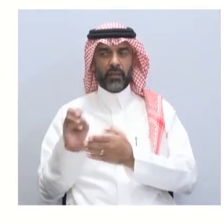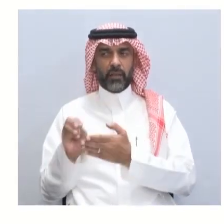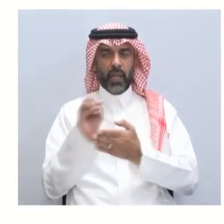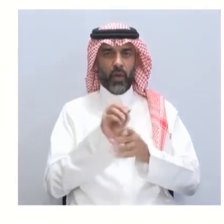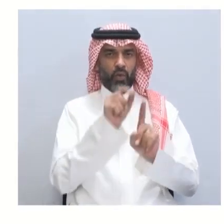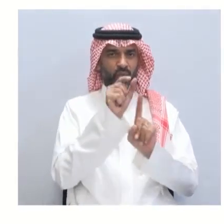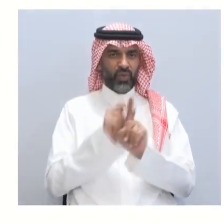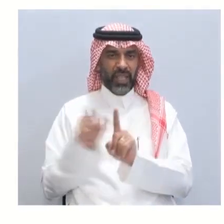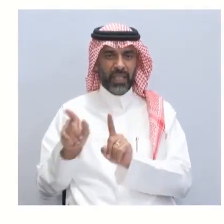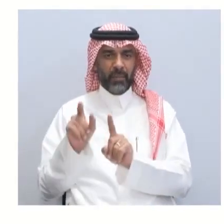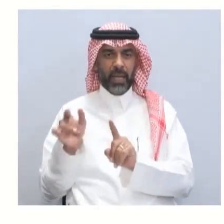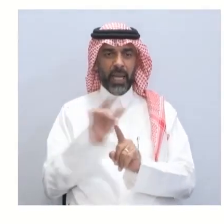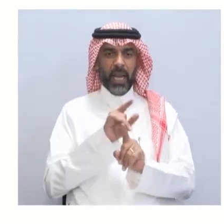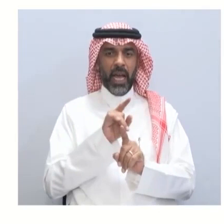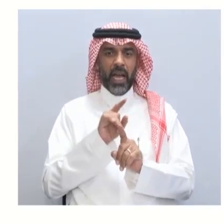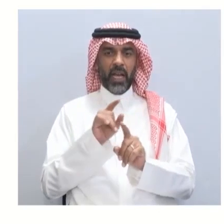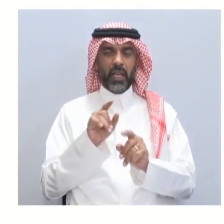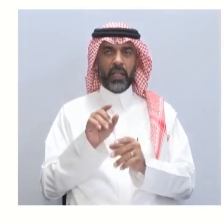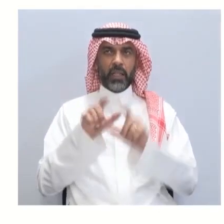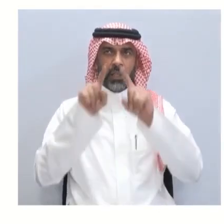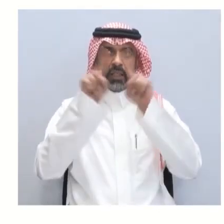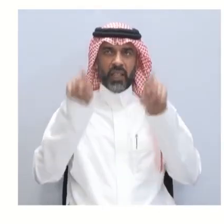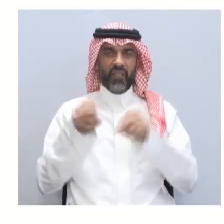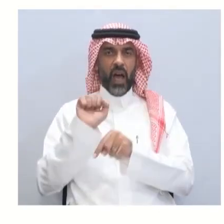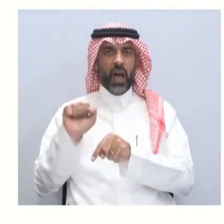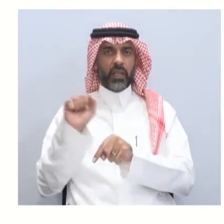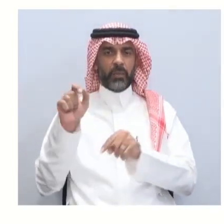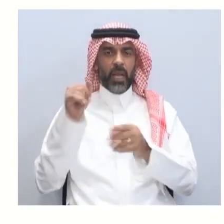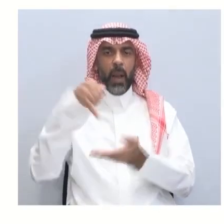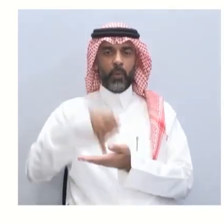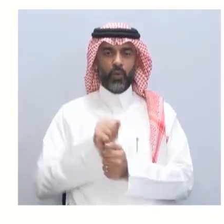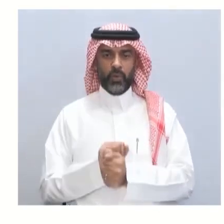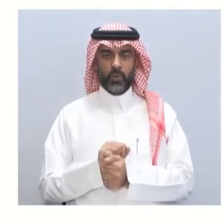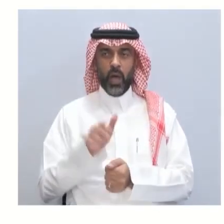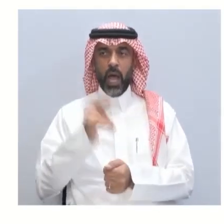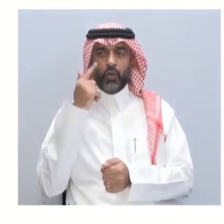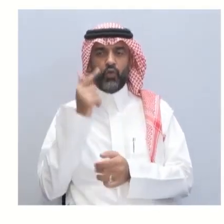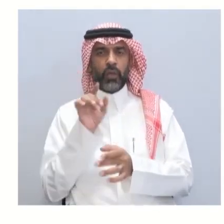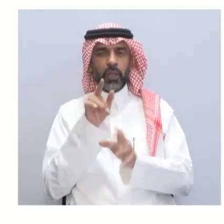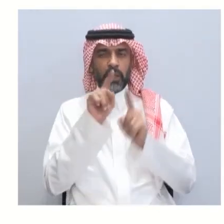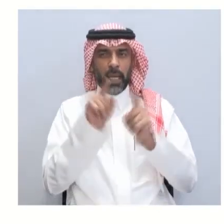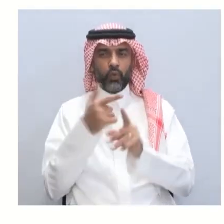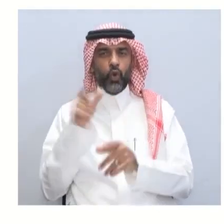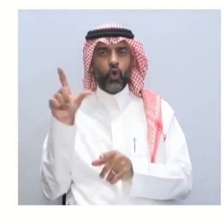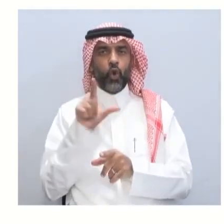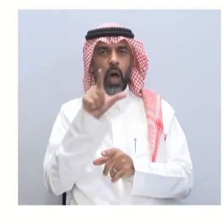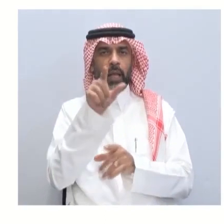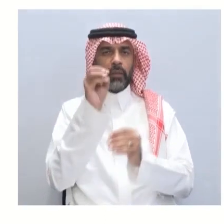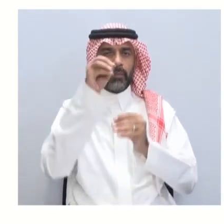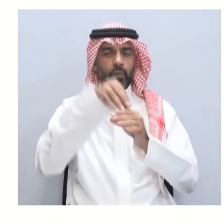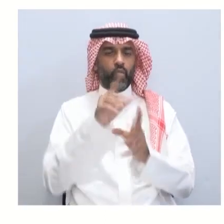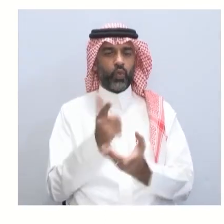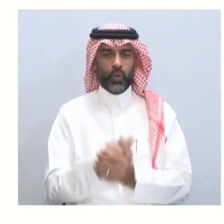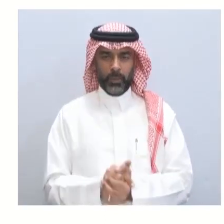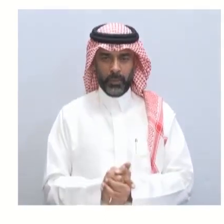الخاصه بالمدن كما ستحدد اللغه التي سيتم استخدامها على الشاشات التاليه ايضا